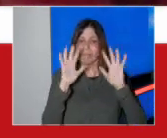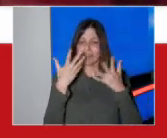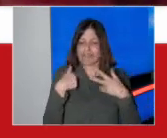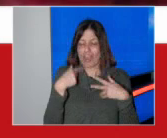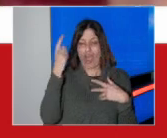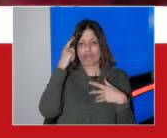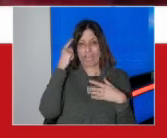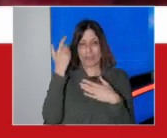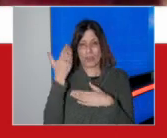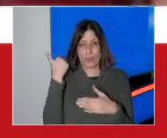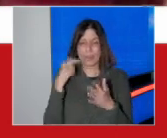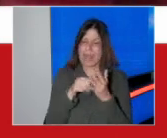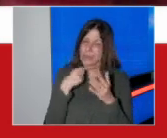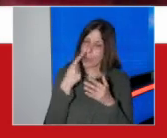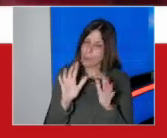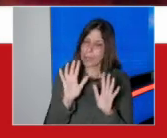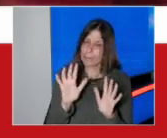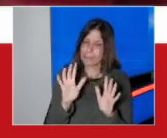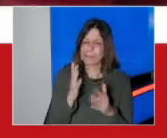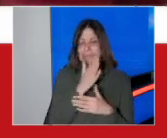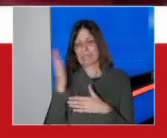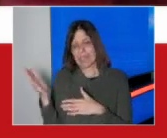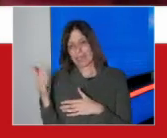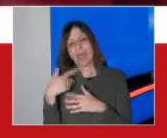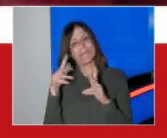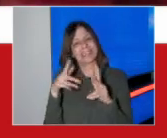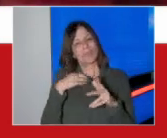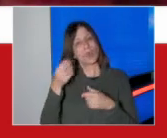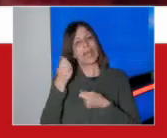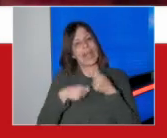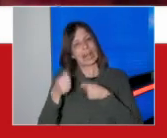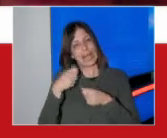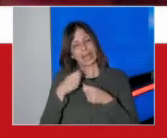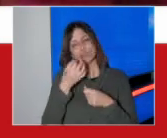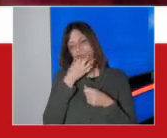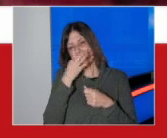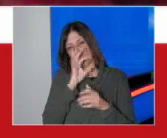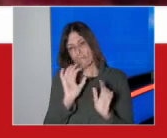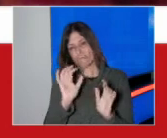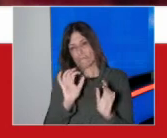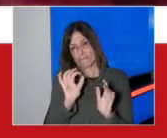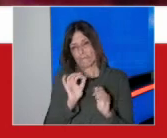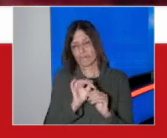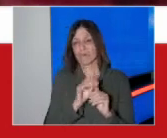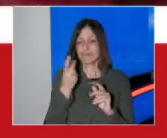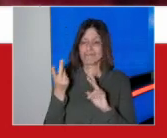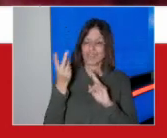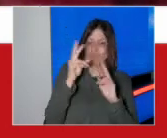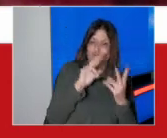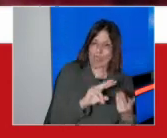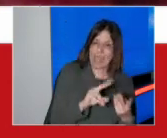חששנו. אז לכן באים ואומרים, מצד אחד מצבנו הכלכלי טוב יותר,